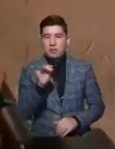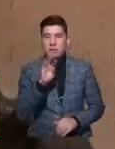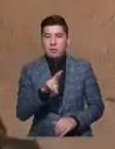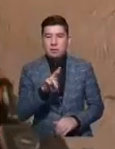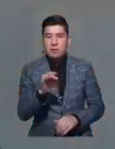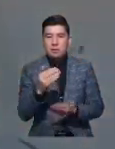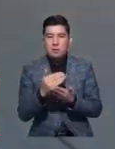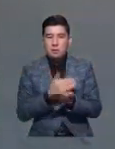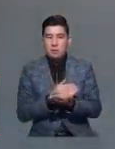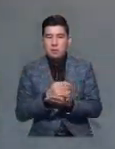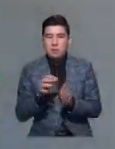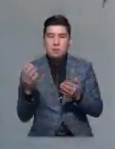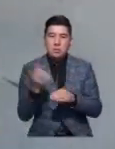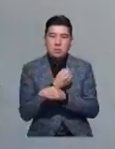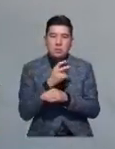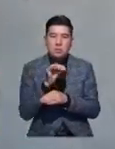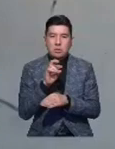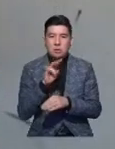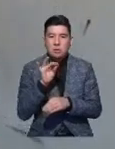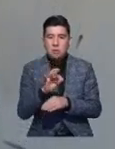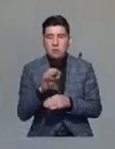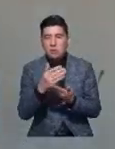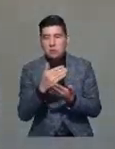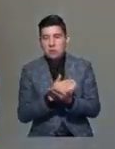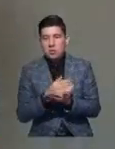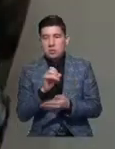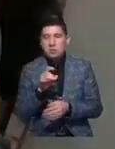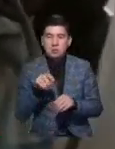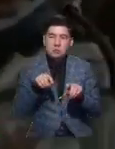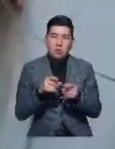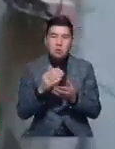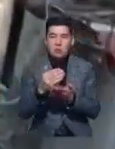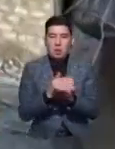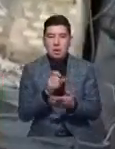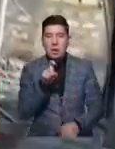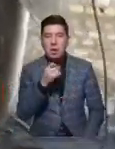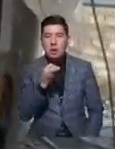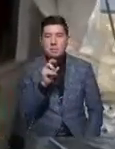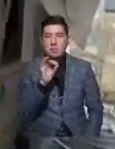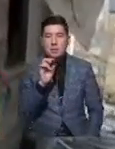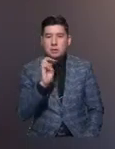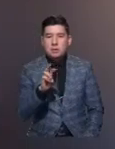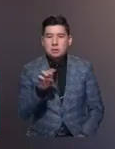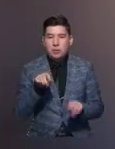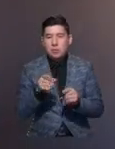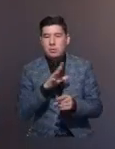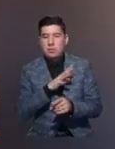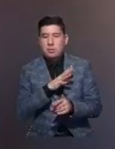также заявила, что нашли следы того, что под зданием держали заложников. На что в Хамас заявили, что все это было подстроено.